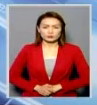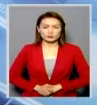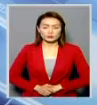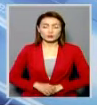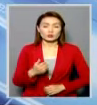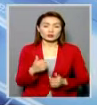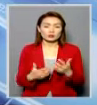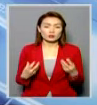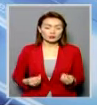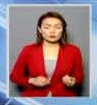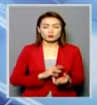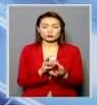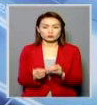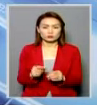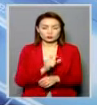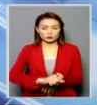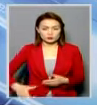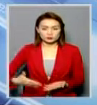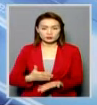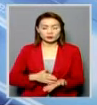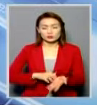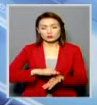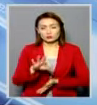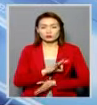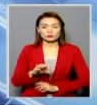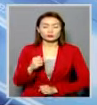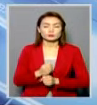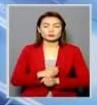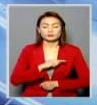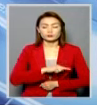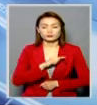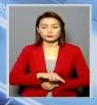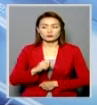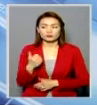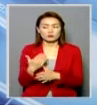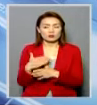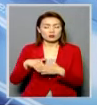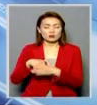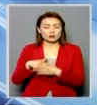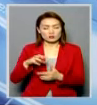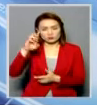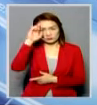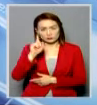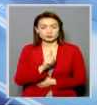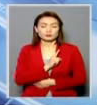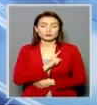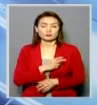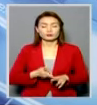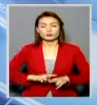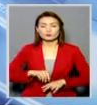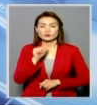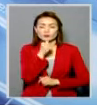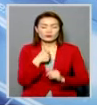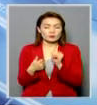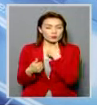Изо дня в день все чаще появляются люди, которые отказываются от предложенной работы и получают помощь, предоставленную государством. Даже не